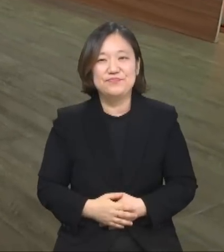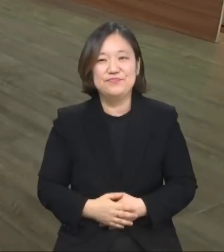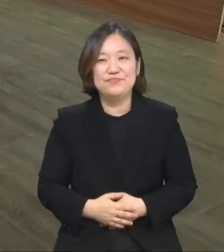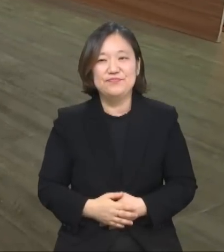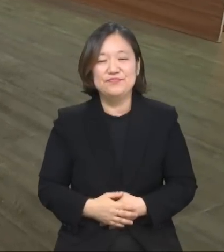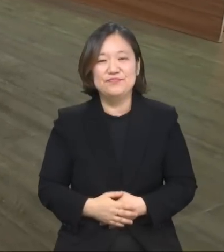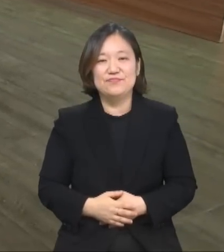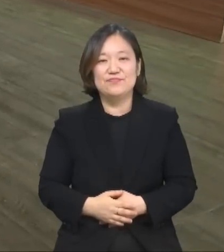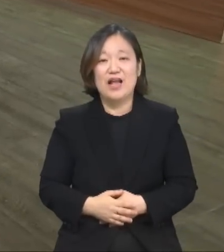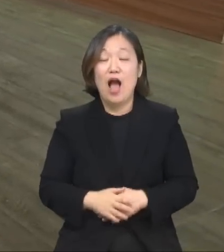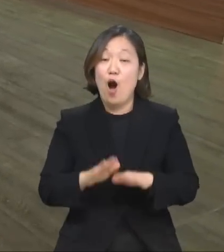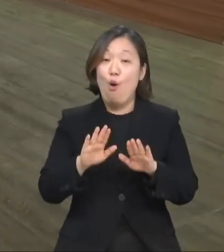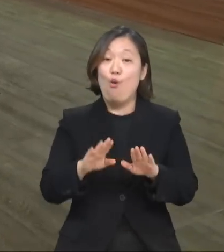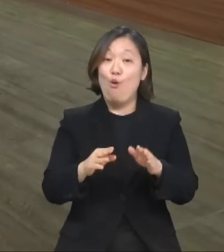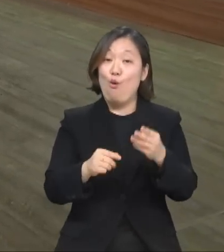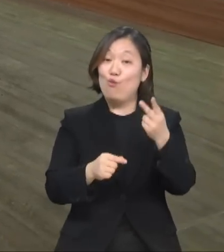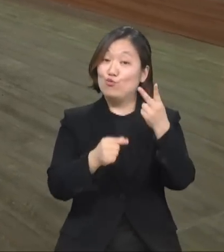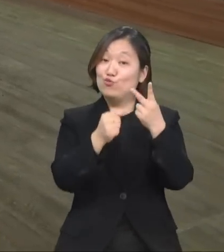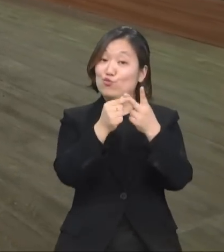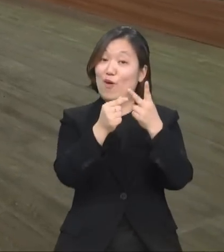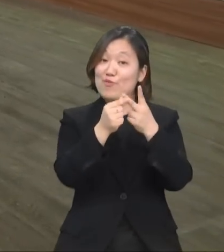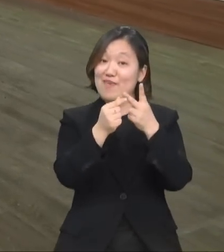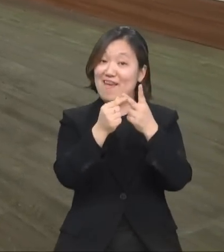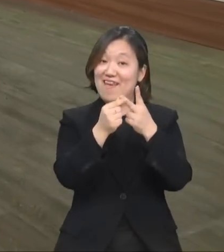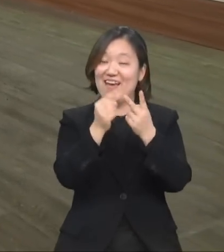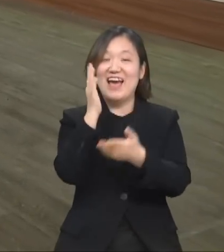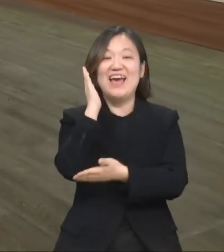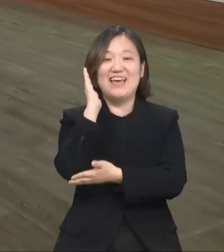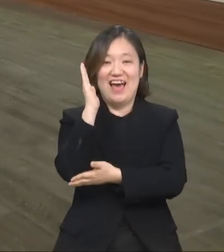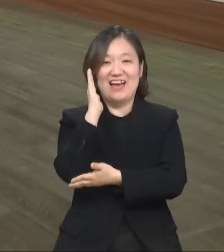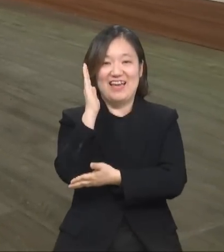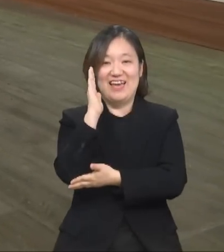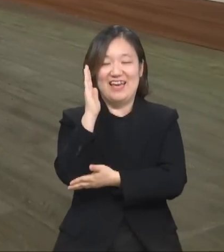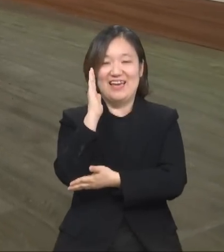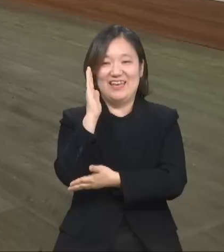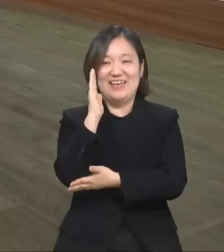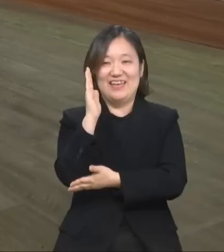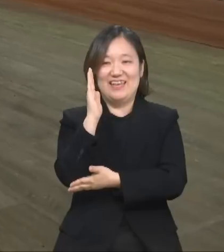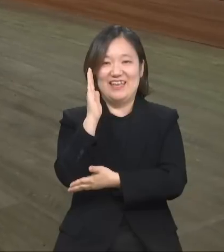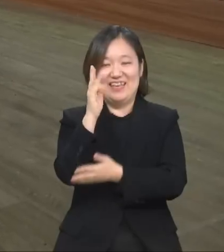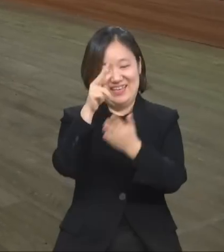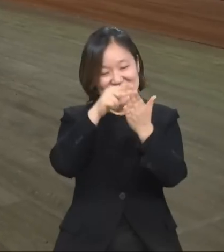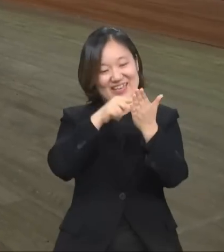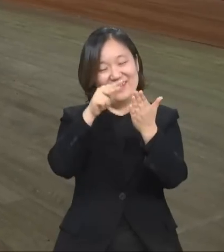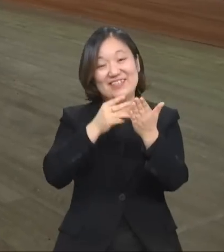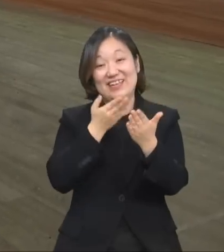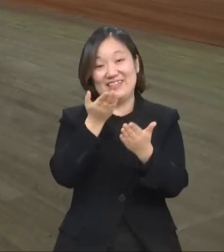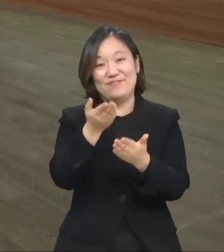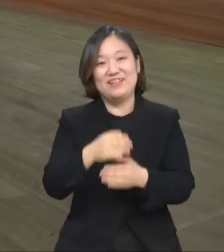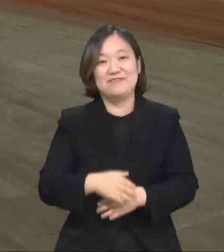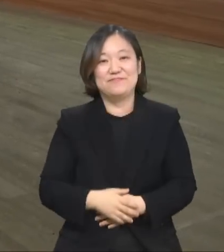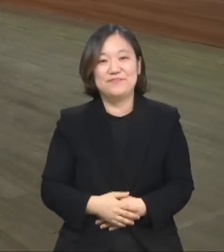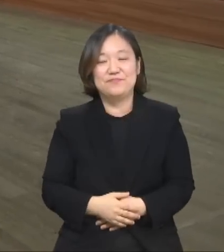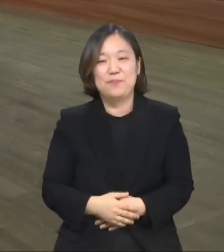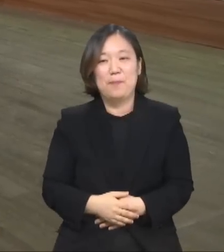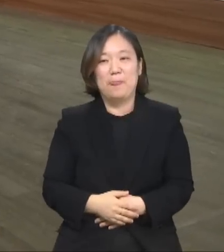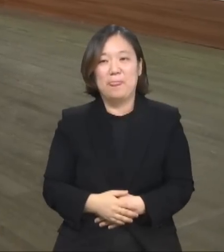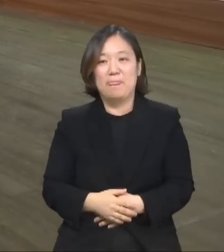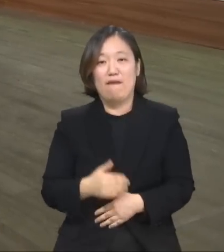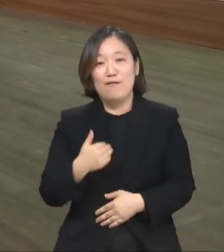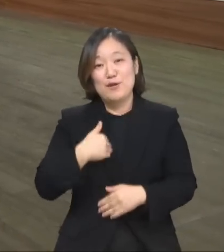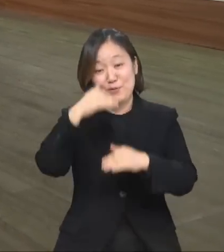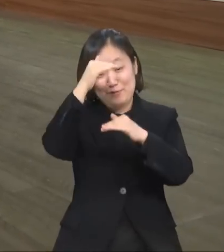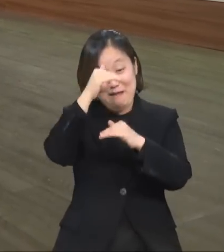오늘의 두 번째 편지의 사연 여러분들 또 읽어 드리도록 하겠습니다 이것도